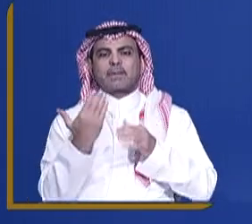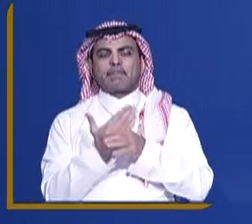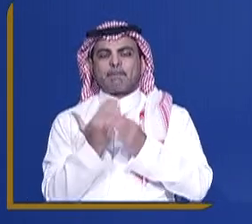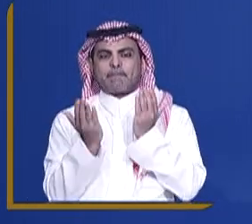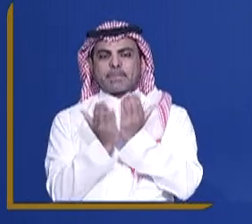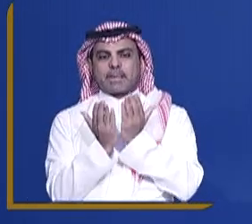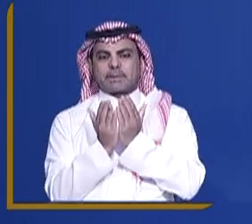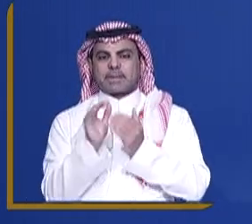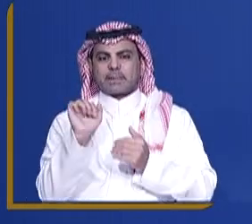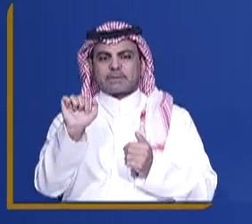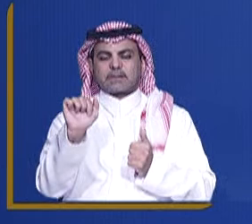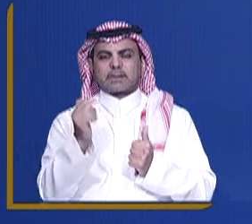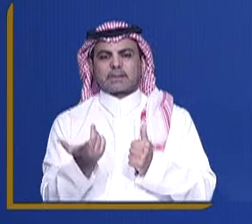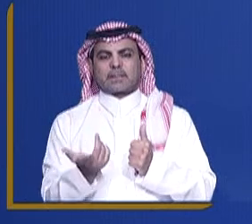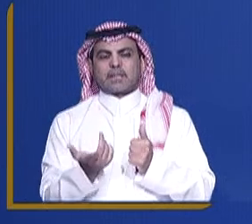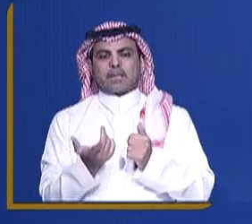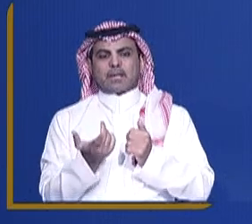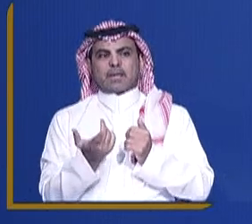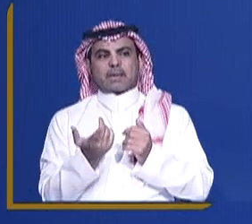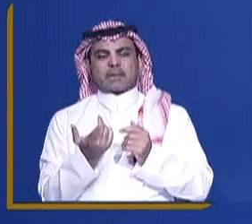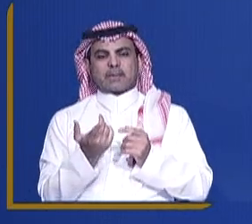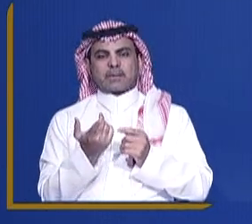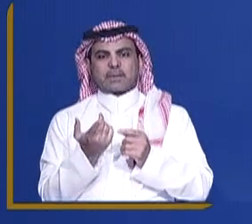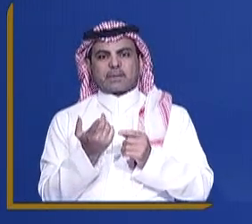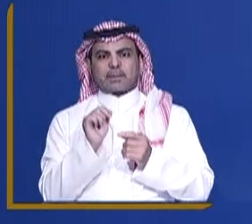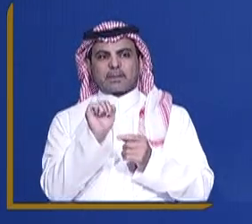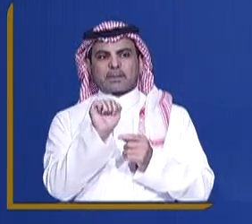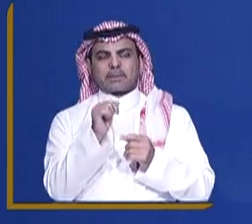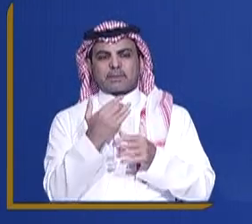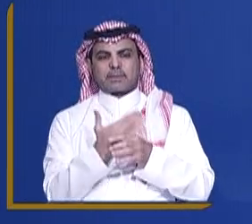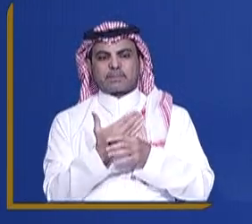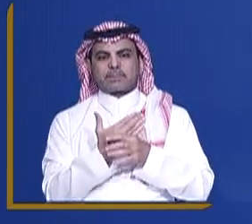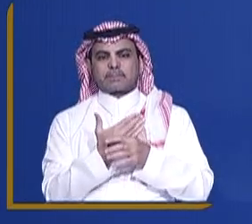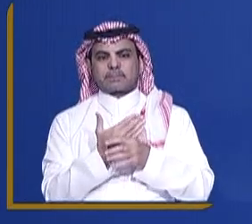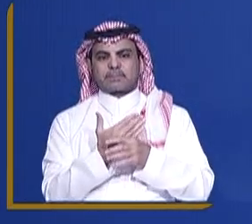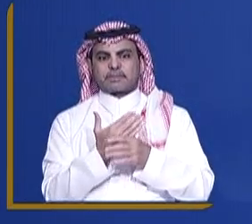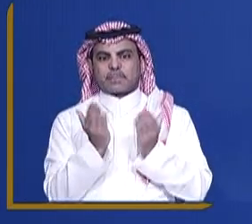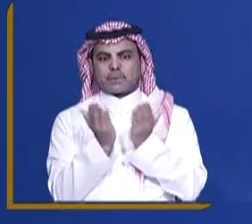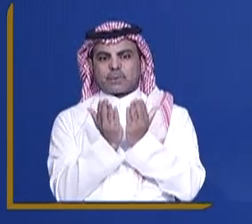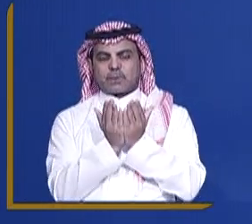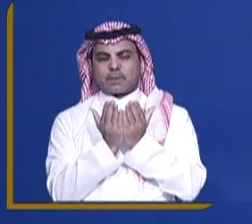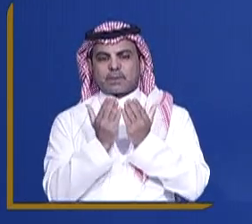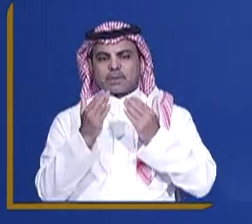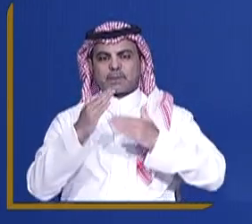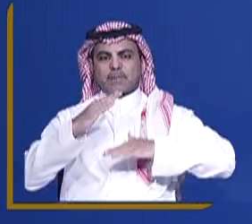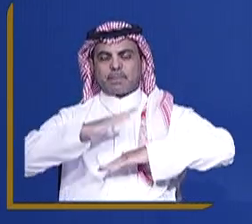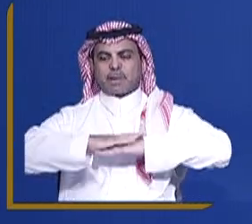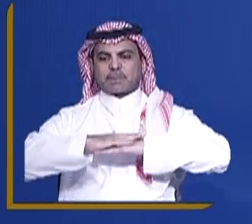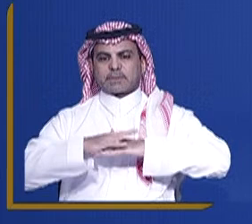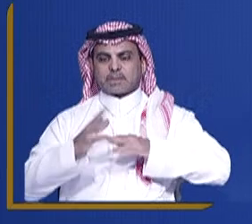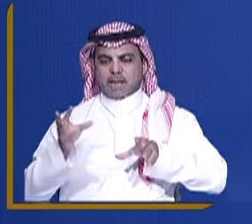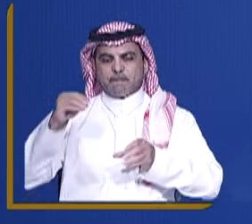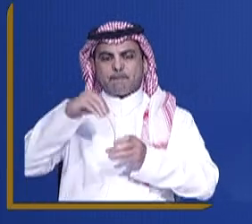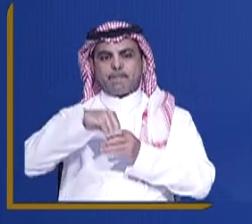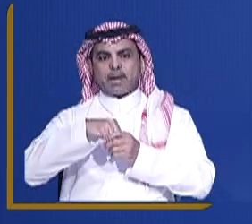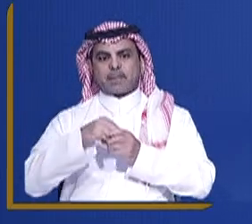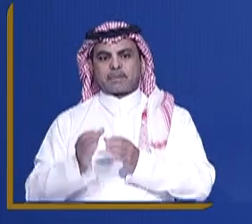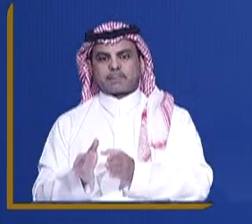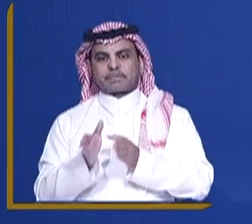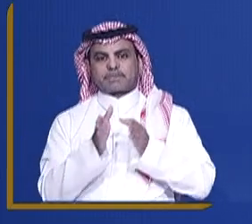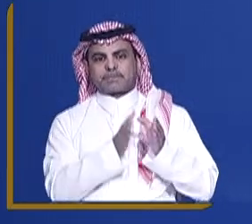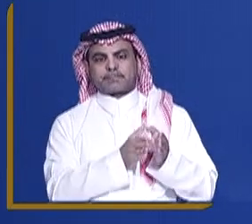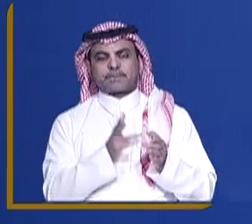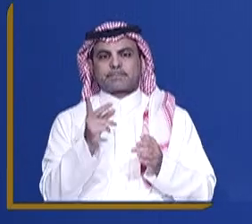الخاصة ويعني وأصحاب ذوي الاحتياجات الخاصة هو جزء لا يتجزأ من اهتمام برنامج تنمية القدرات البشرية.